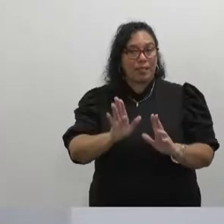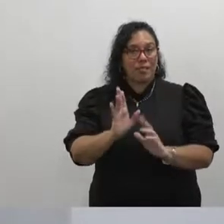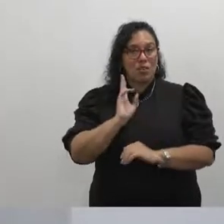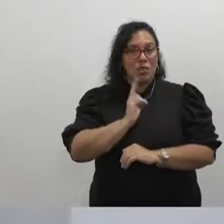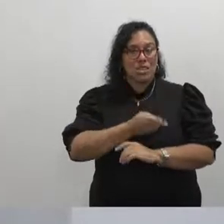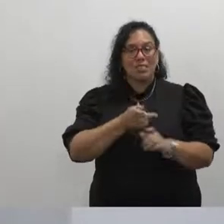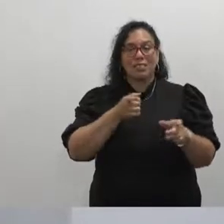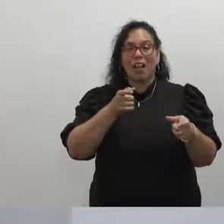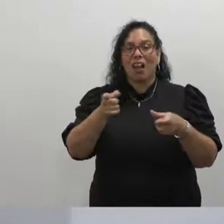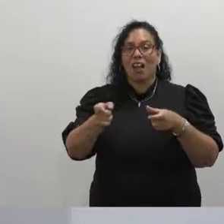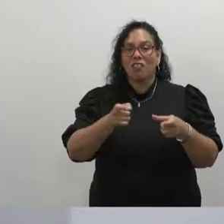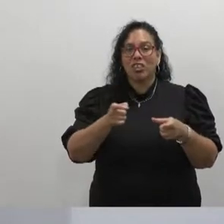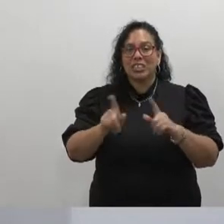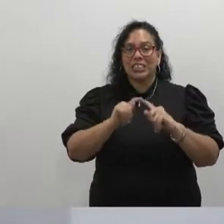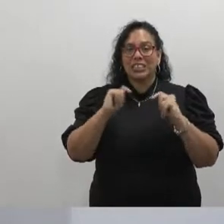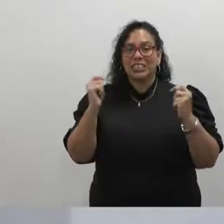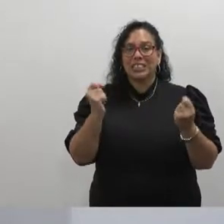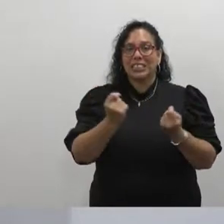căn tại tra ấn